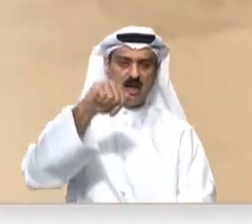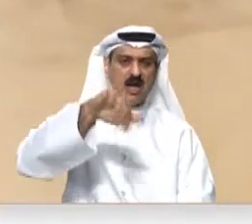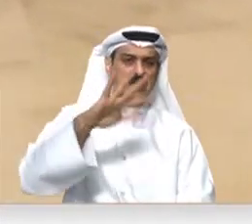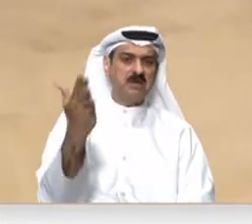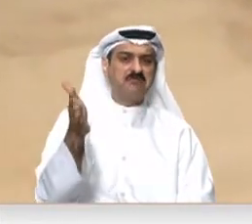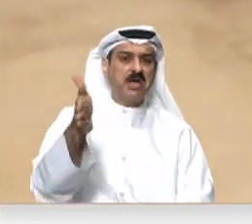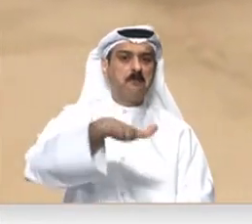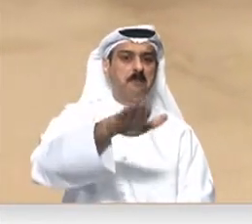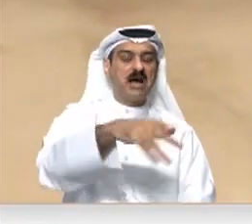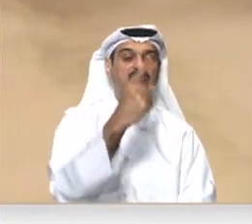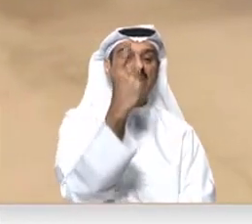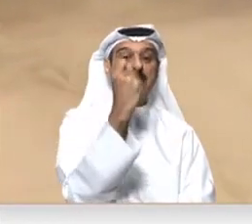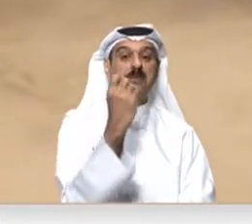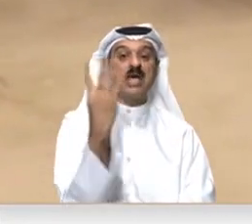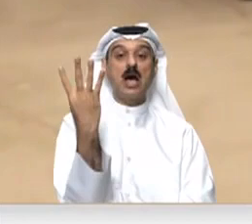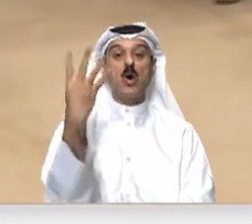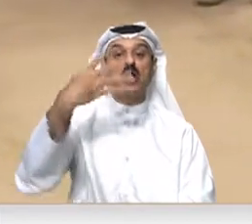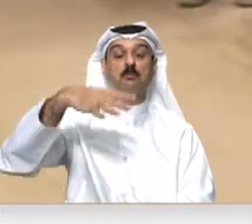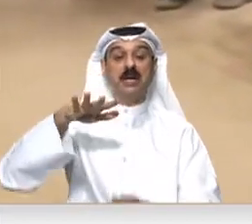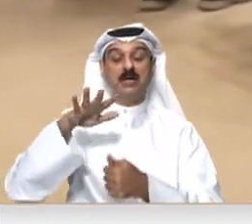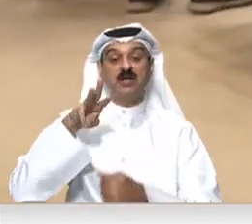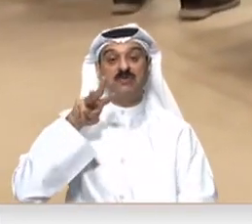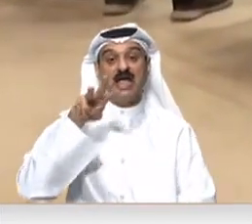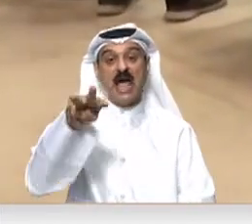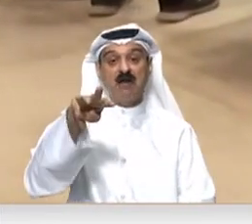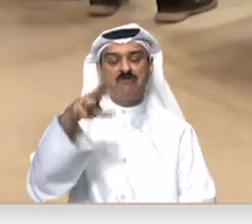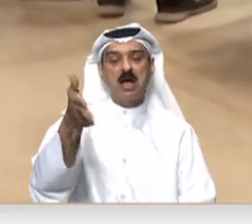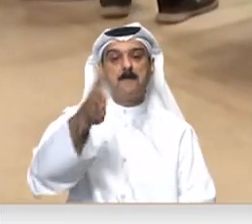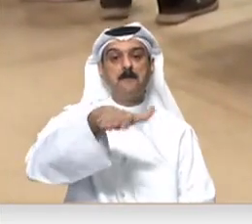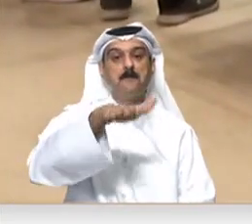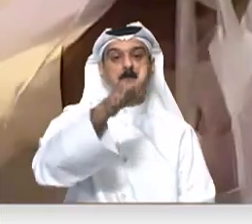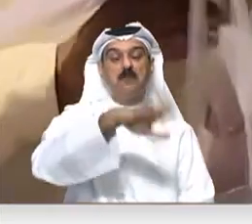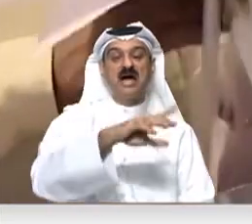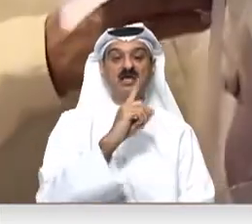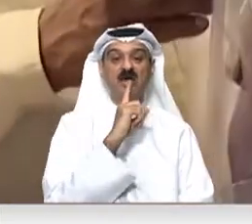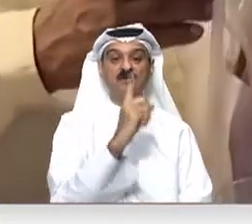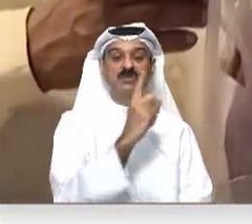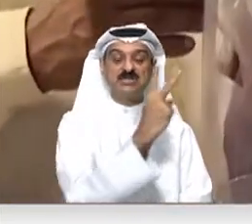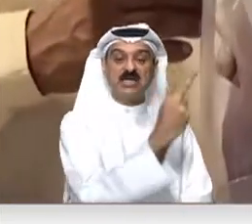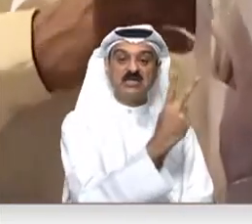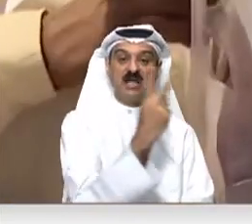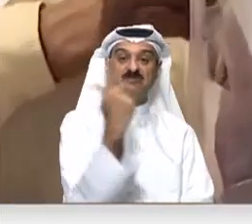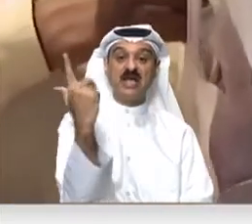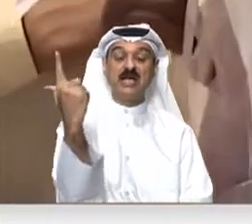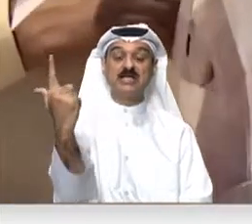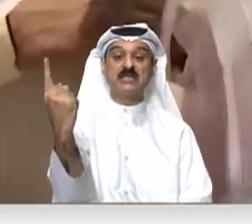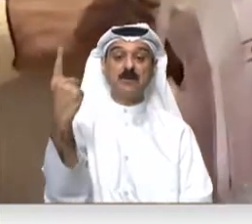اكثر من 140 الف شخص في البلاد بين عامي 2017